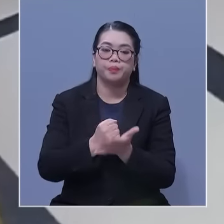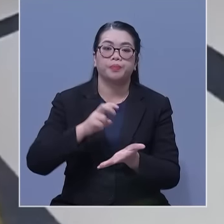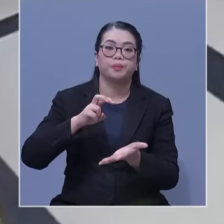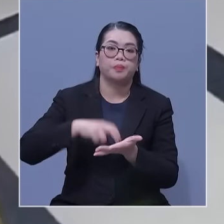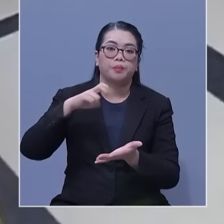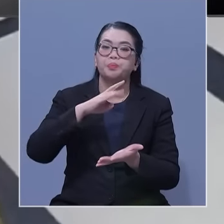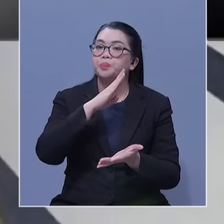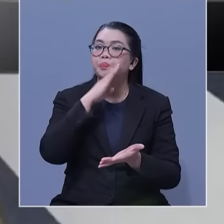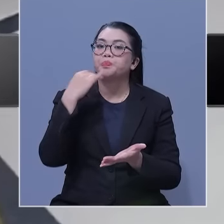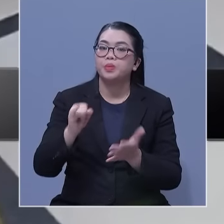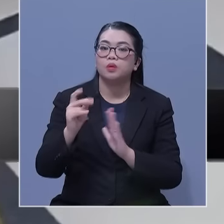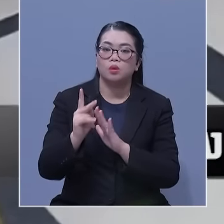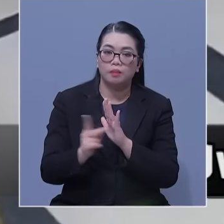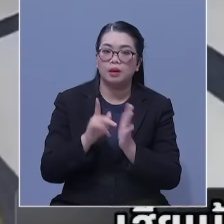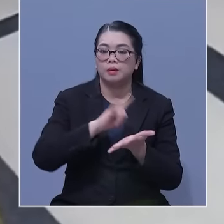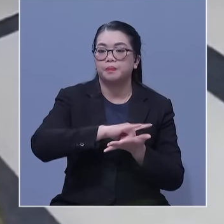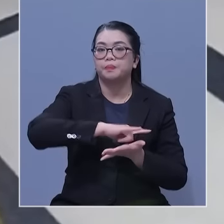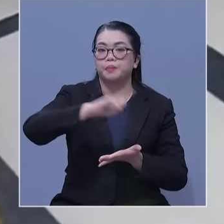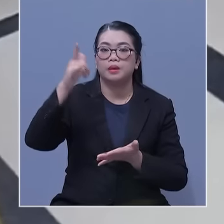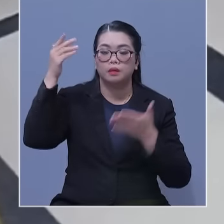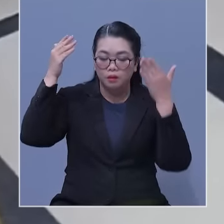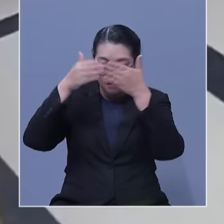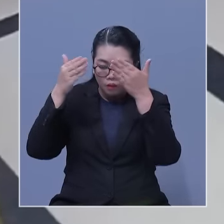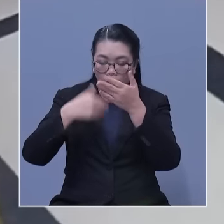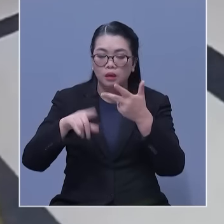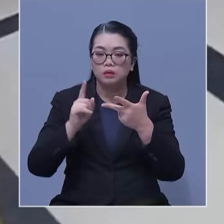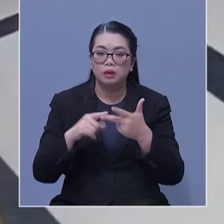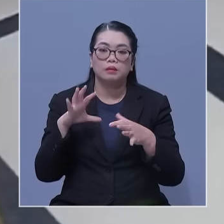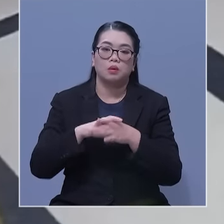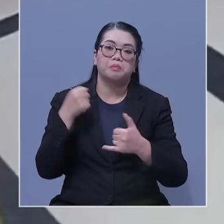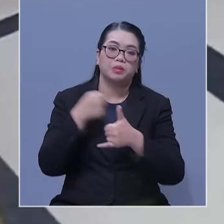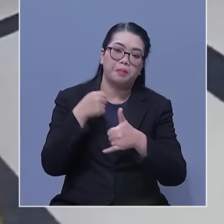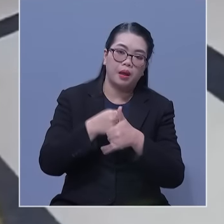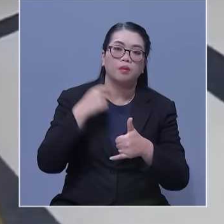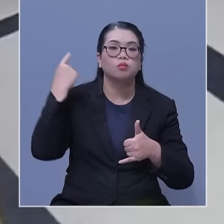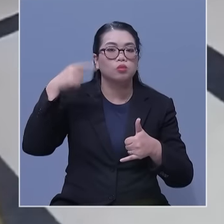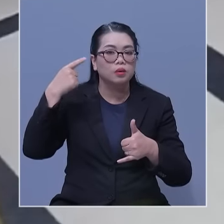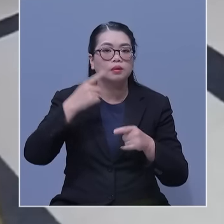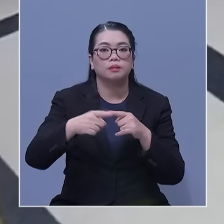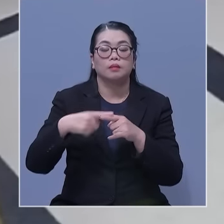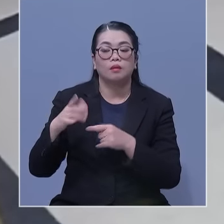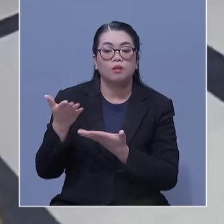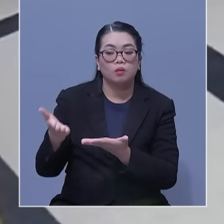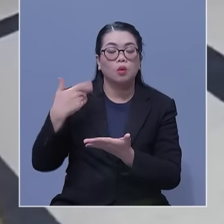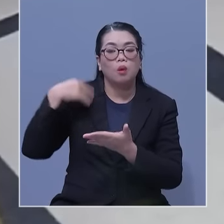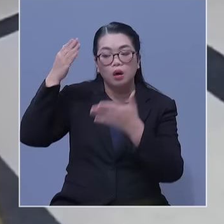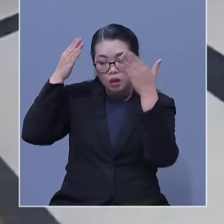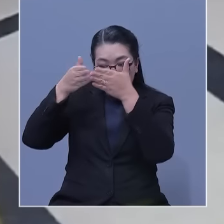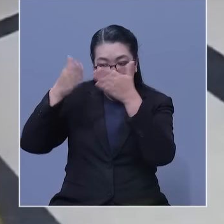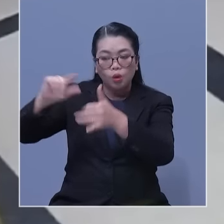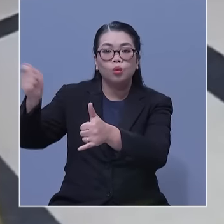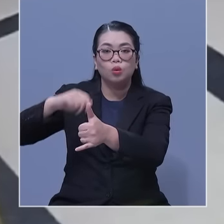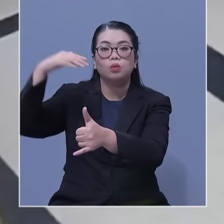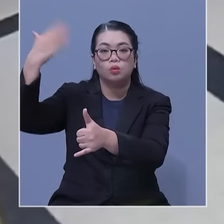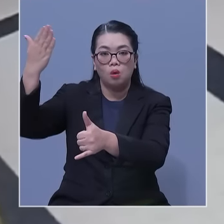อินโดนีเซียและข้อหาทำร้ายร่างกายผู้หญิงซึ่งตอนนี้อยู่ระหว่างการรอความชัดเจนนะครับว่าทางการอินโดจะดำเนินคดีหรือไม่